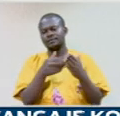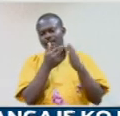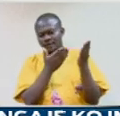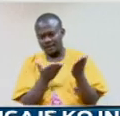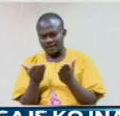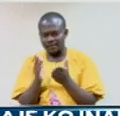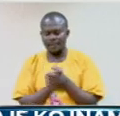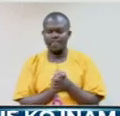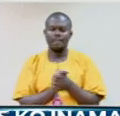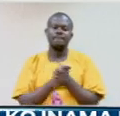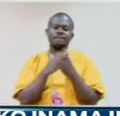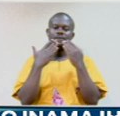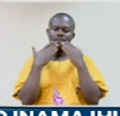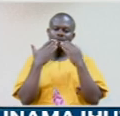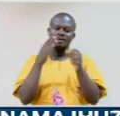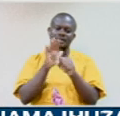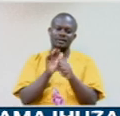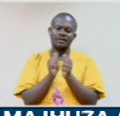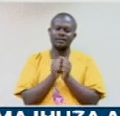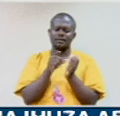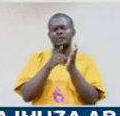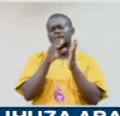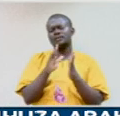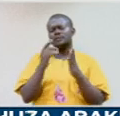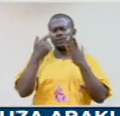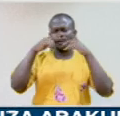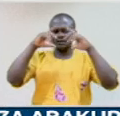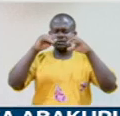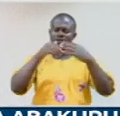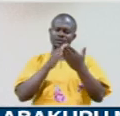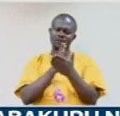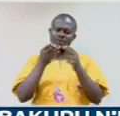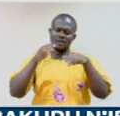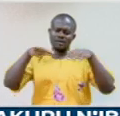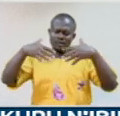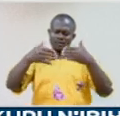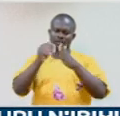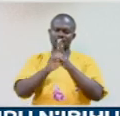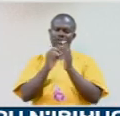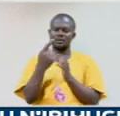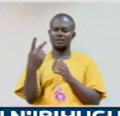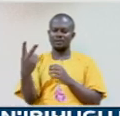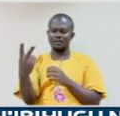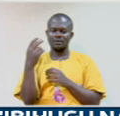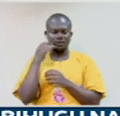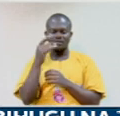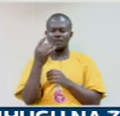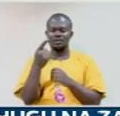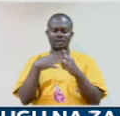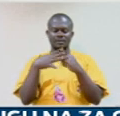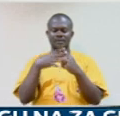studio Dr. Murakoze mireho neza. Dr. Duhishusho nyayo yuko byagenze kuri tariki ya 21 umwaka